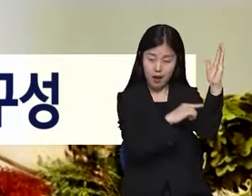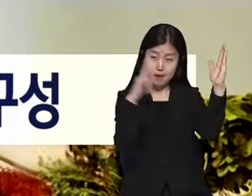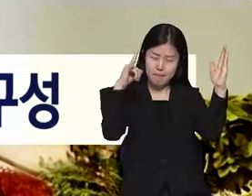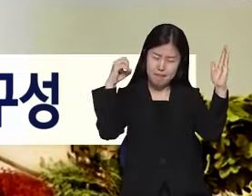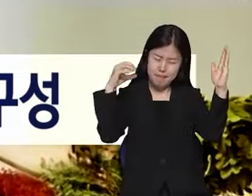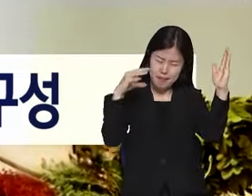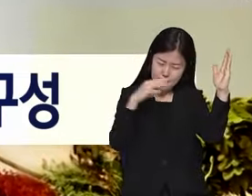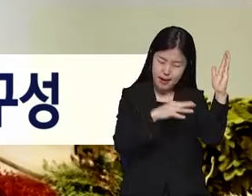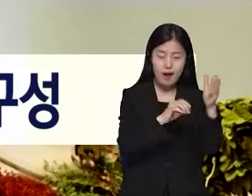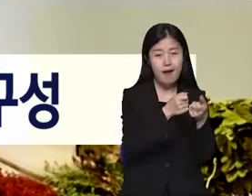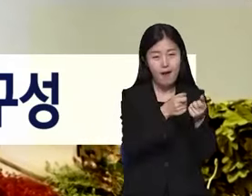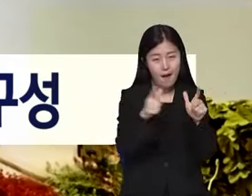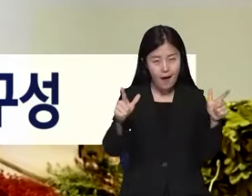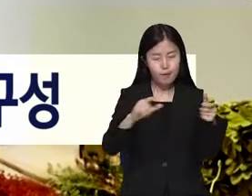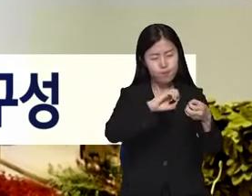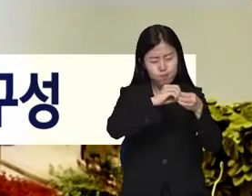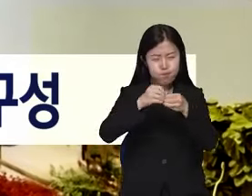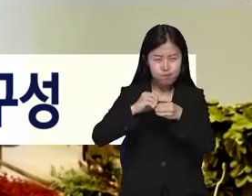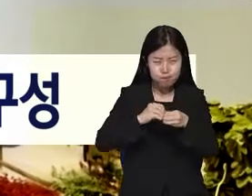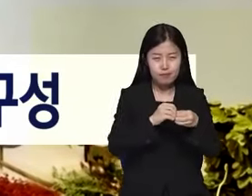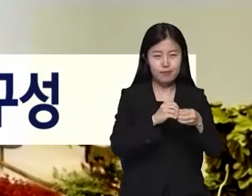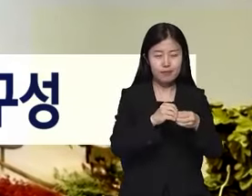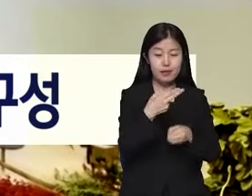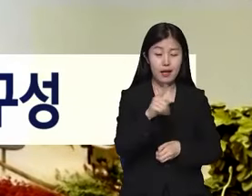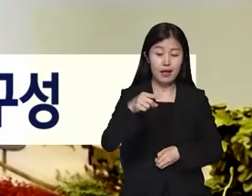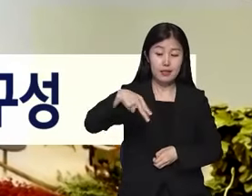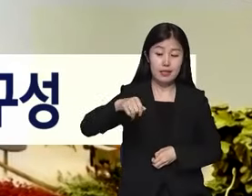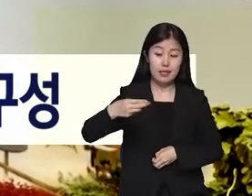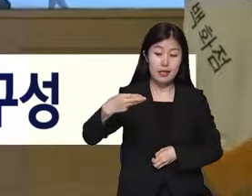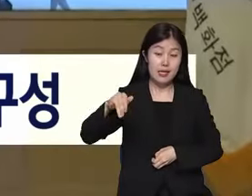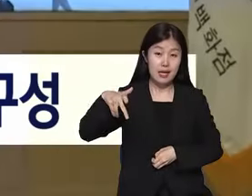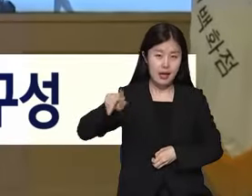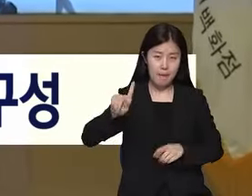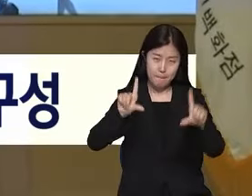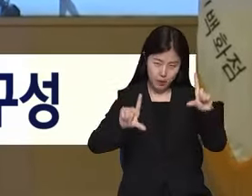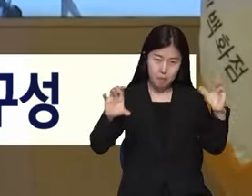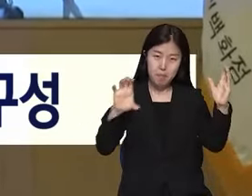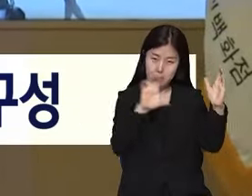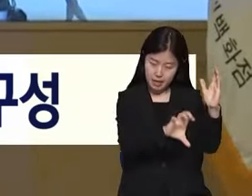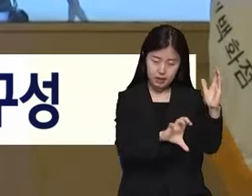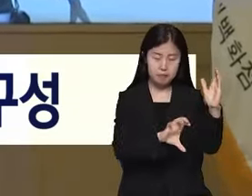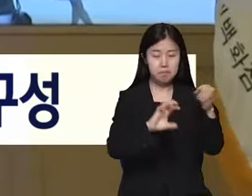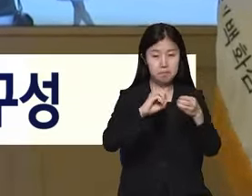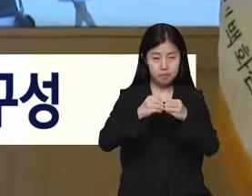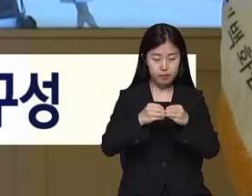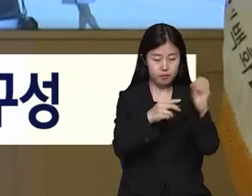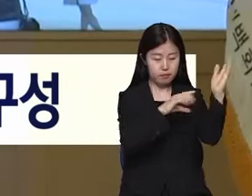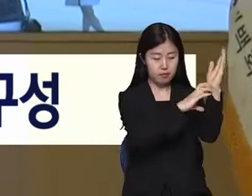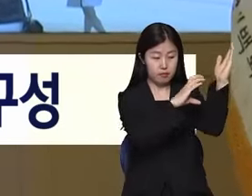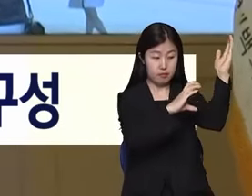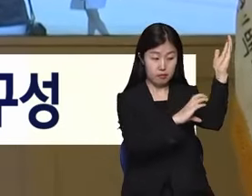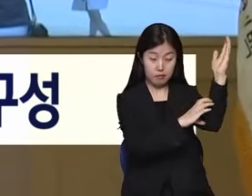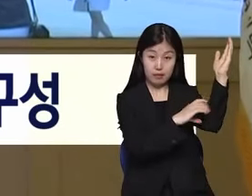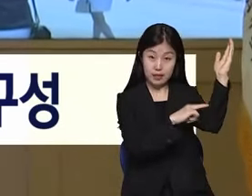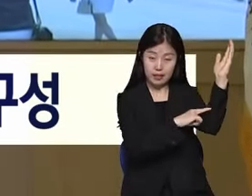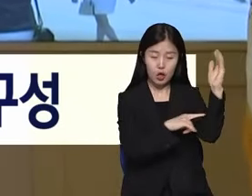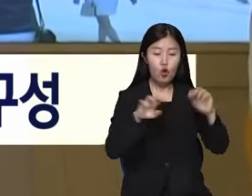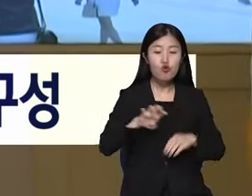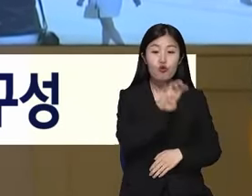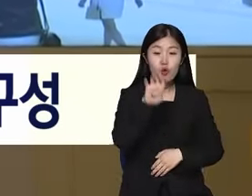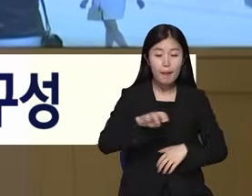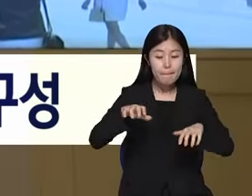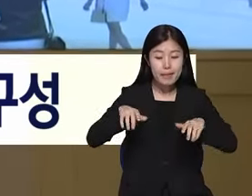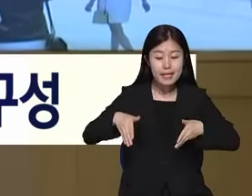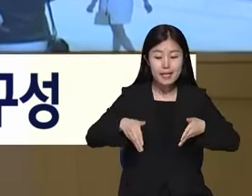다양한 콘텐츠와 정원으로 채워진 바실리카가 들어섭니다. 저층부에는 유럽의 길거리처럼 명품